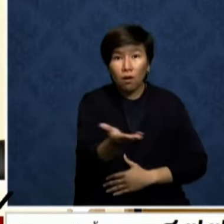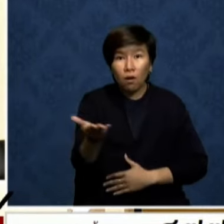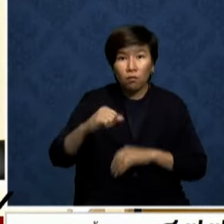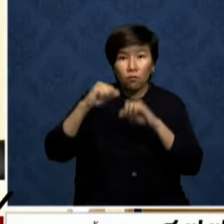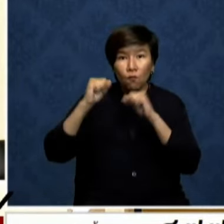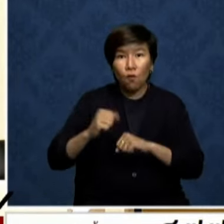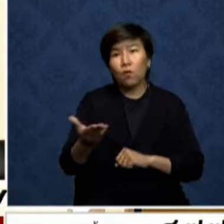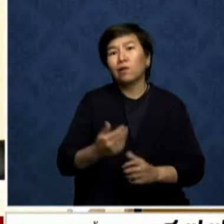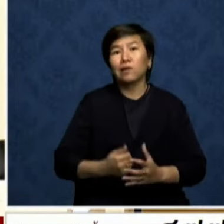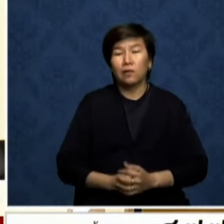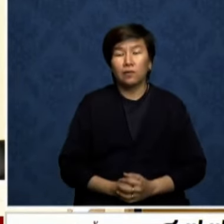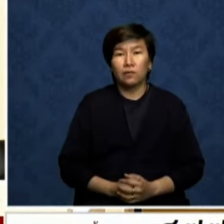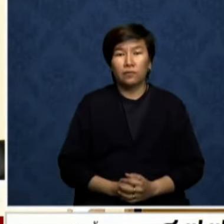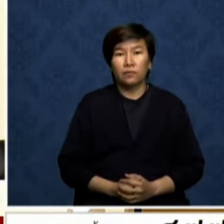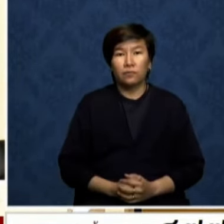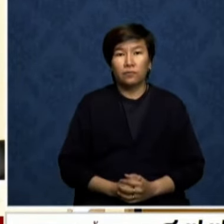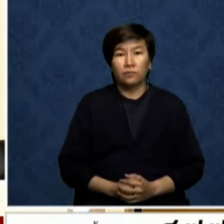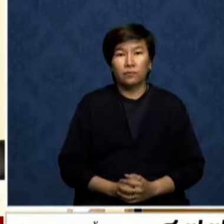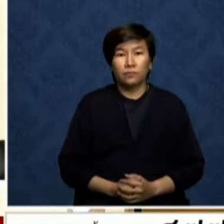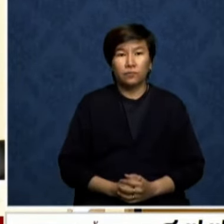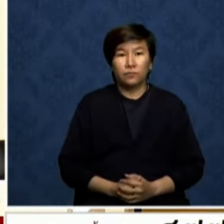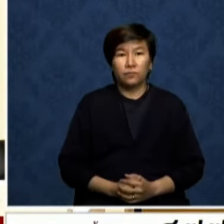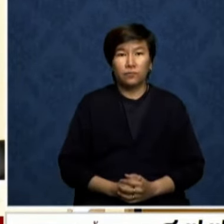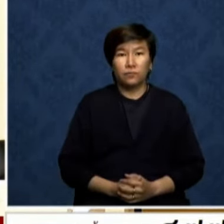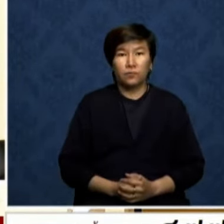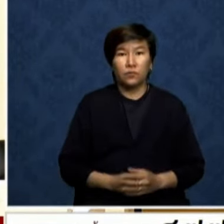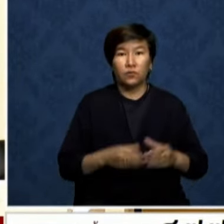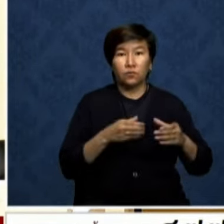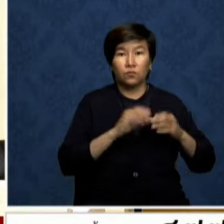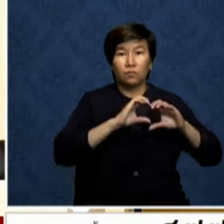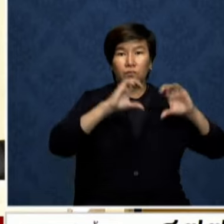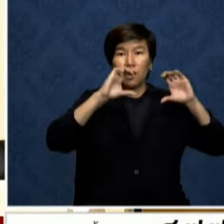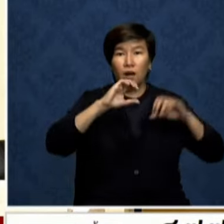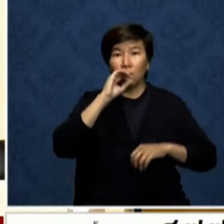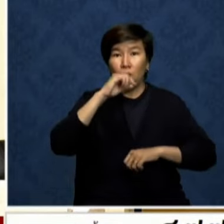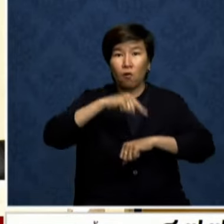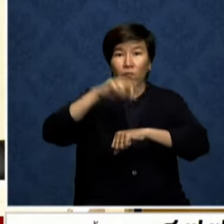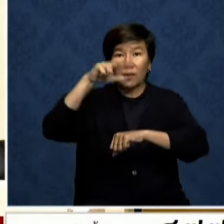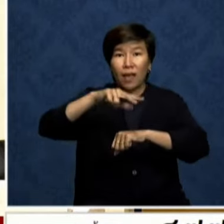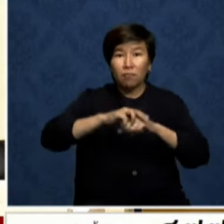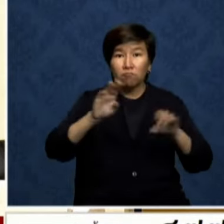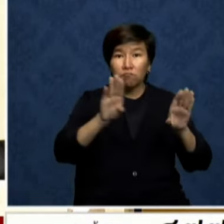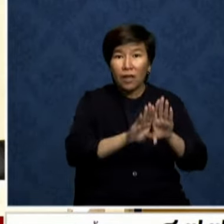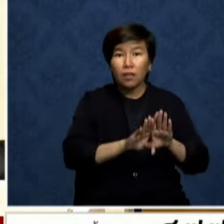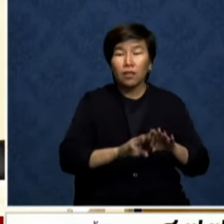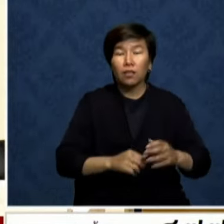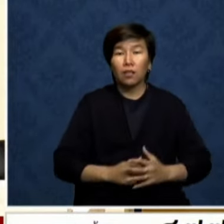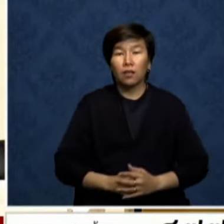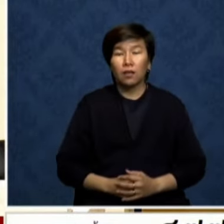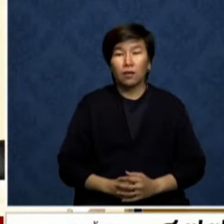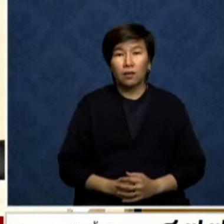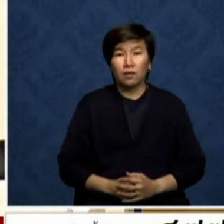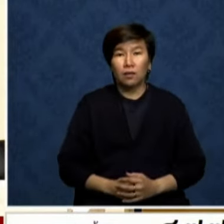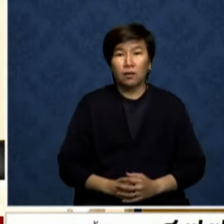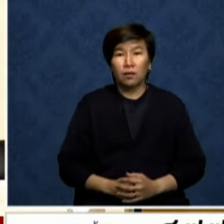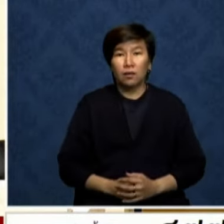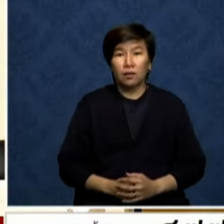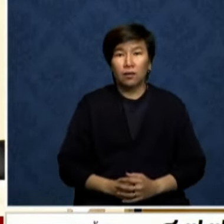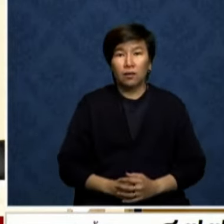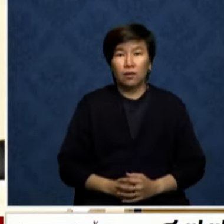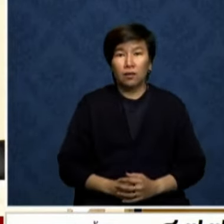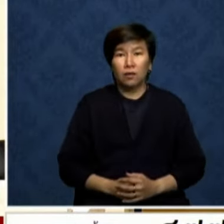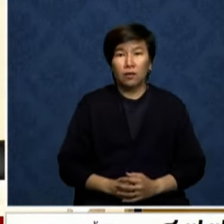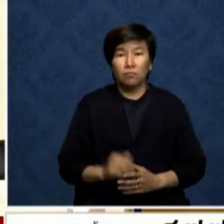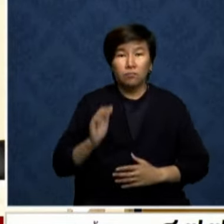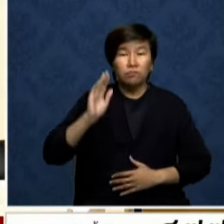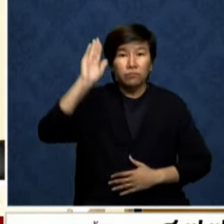ที่วปบอกมาบายสาม ขอใหปิดนะครับชีววาถ้ทเสนอแบบน